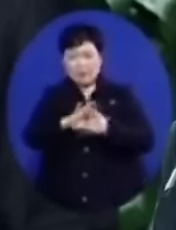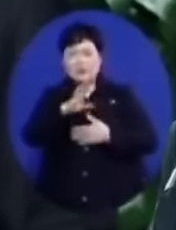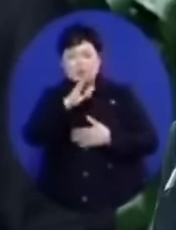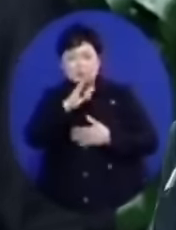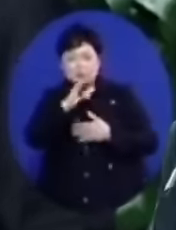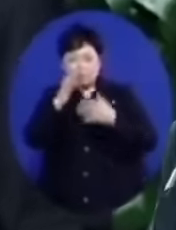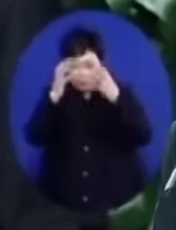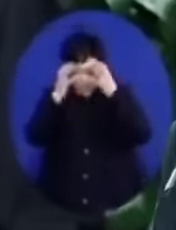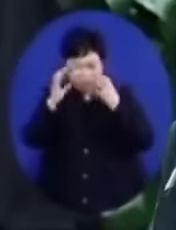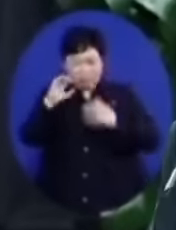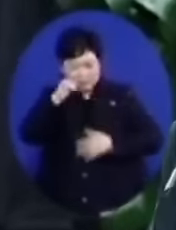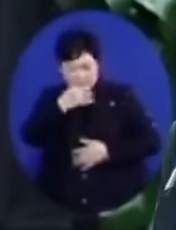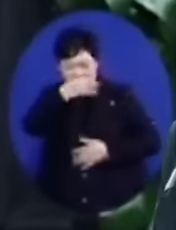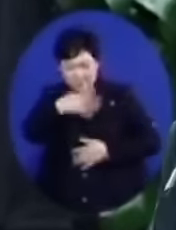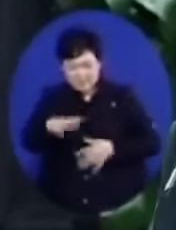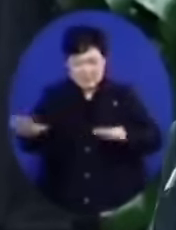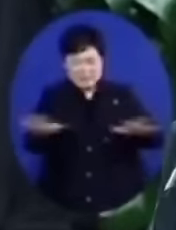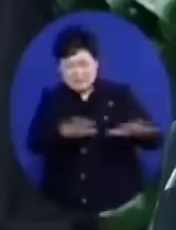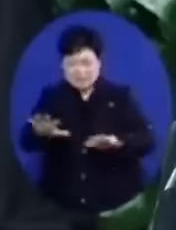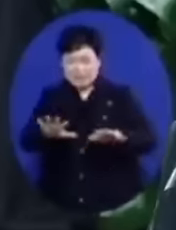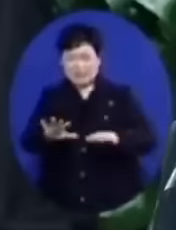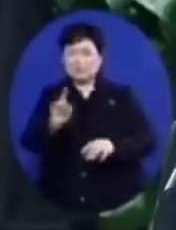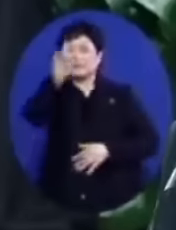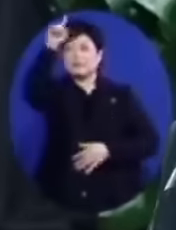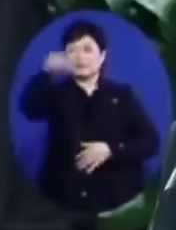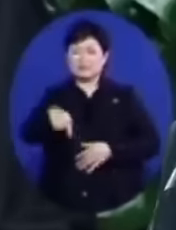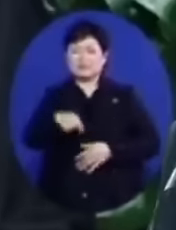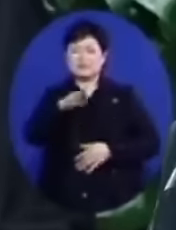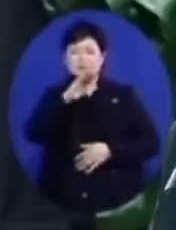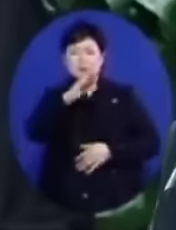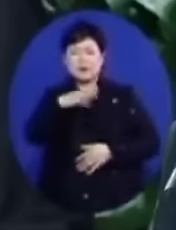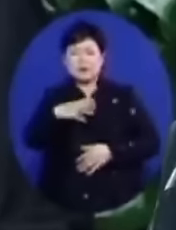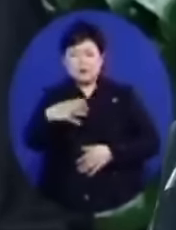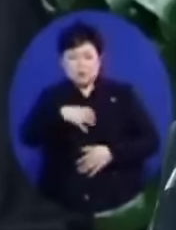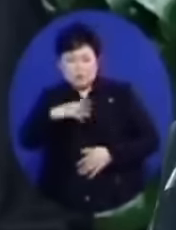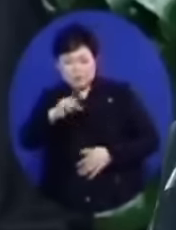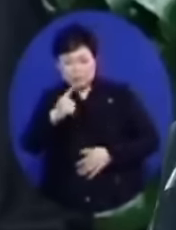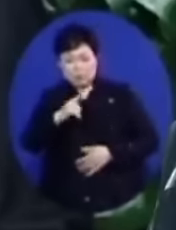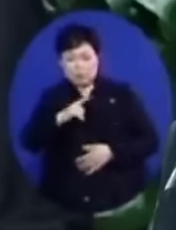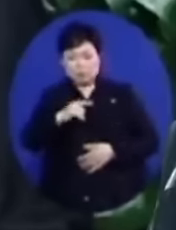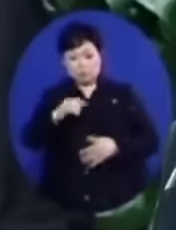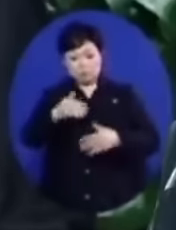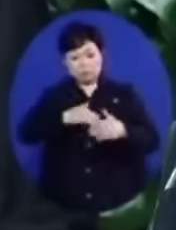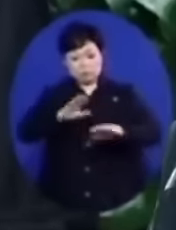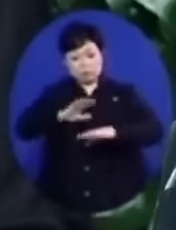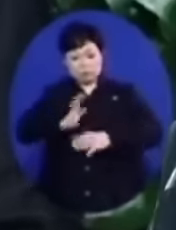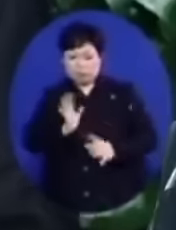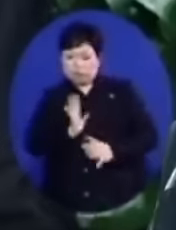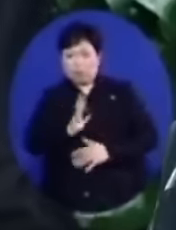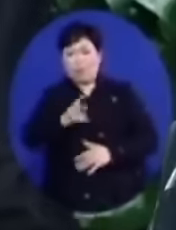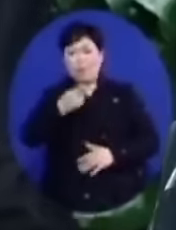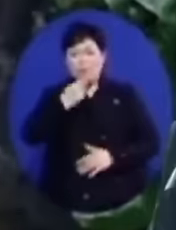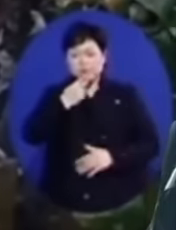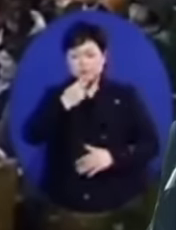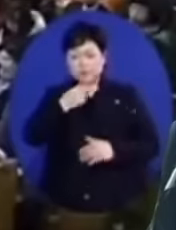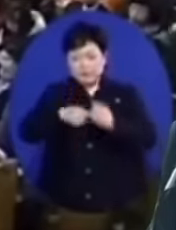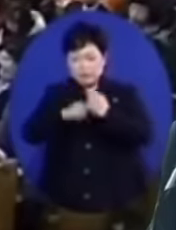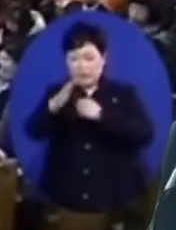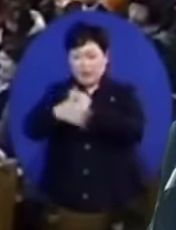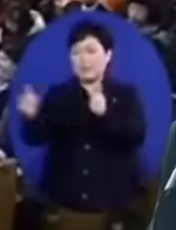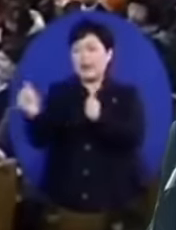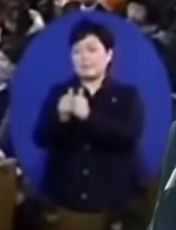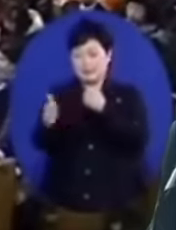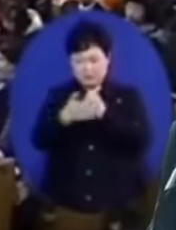서북풍이 불고 지진이 일어나고 천지가 변해도 두려워하지 않습니다. 왜? 하나님이 함께 계시기 때문인 것입니다.